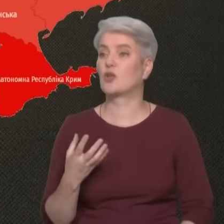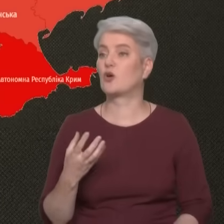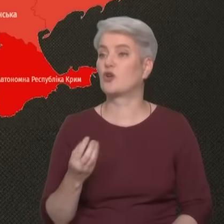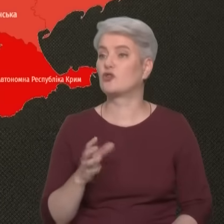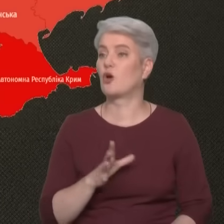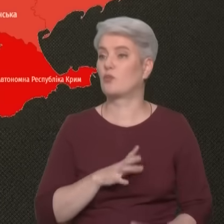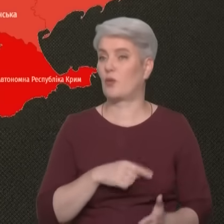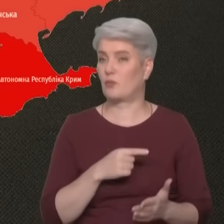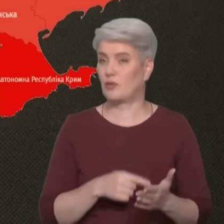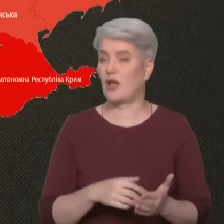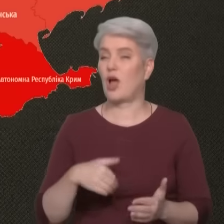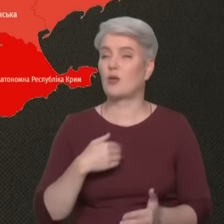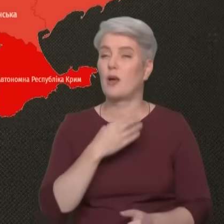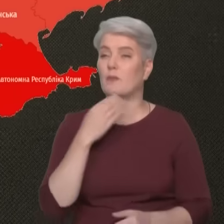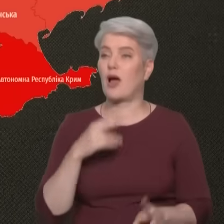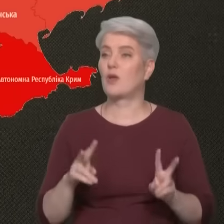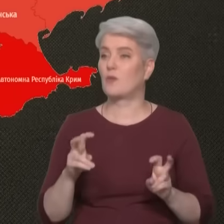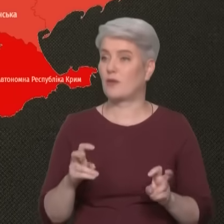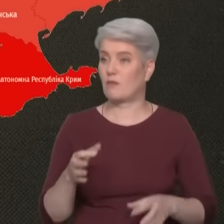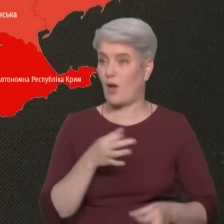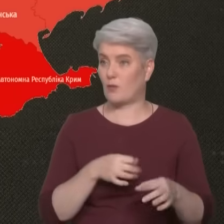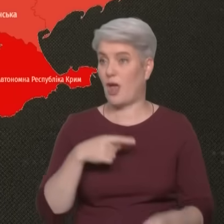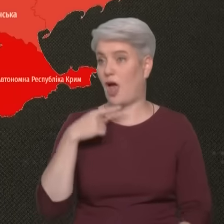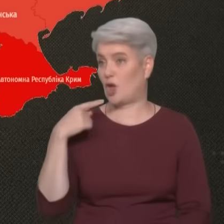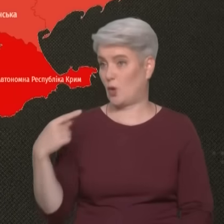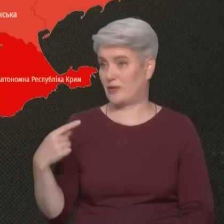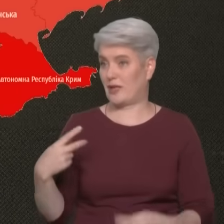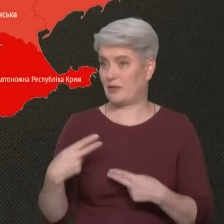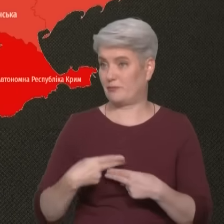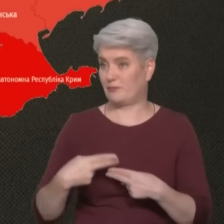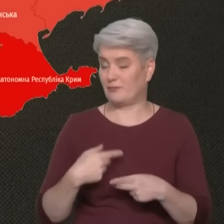вас, і хотілося багато тем обговорити, але бачите, росіяни не дають нам це зробити. Ми